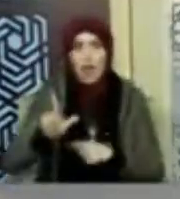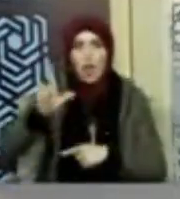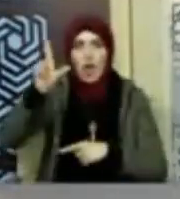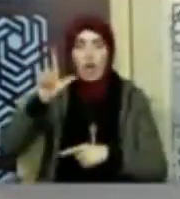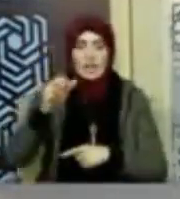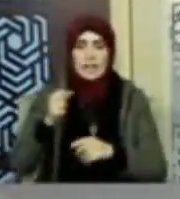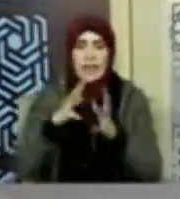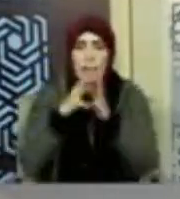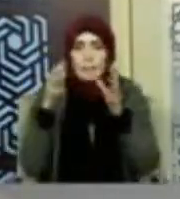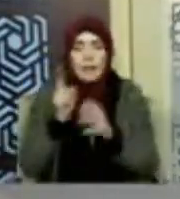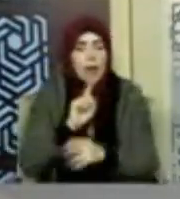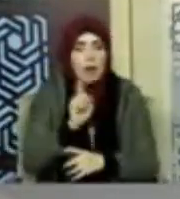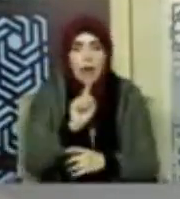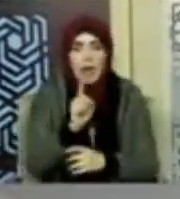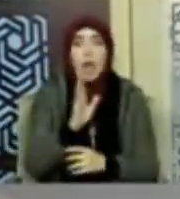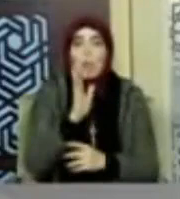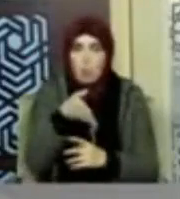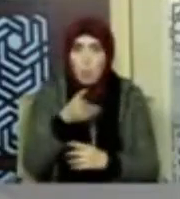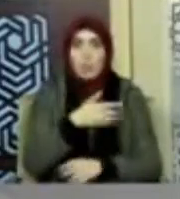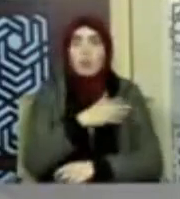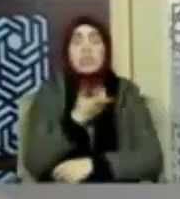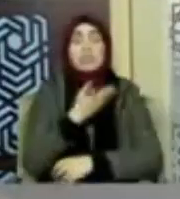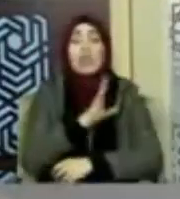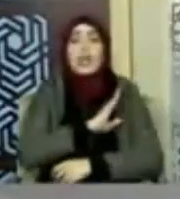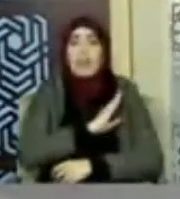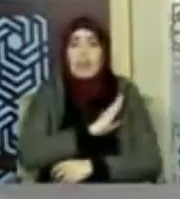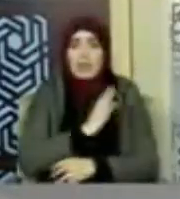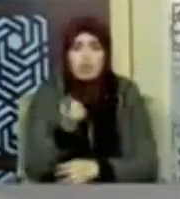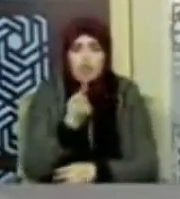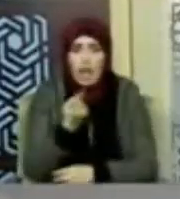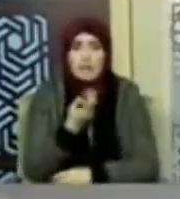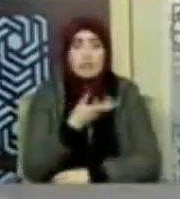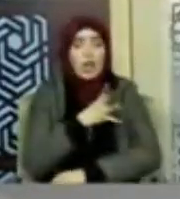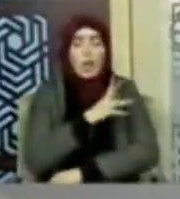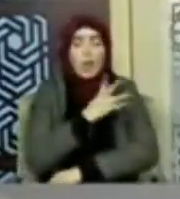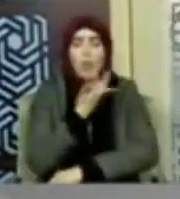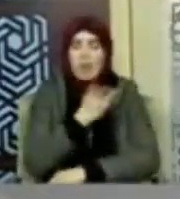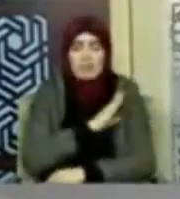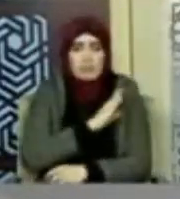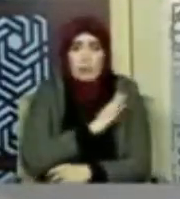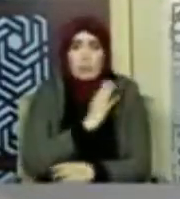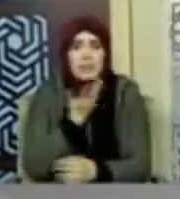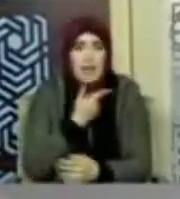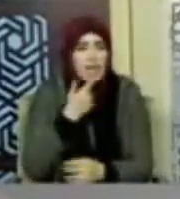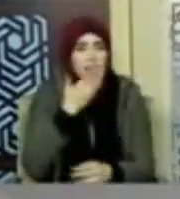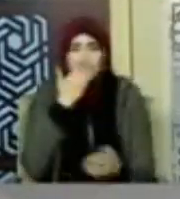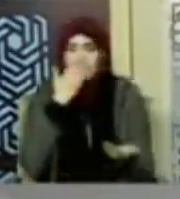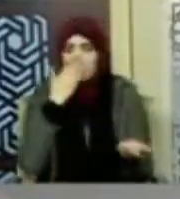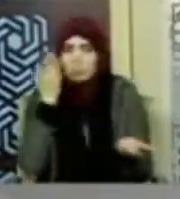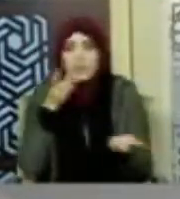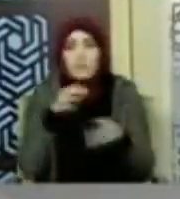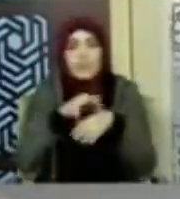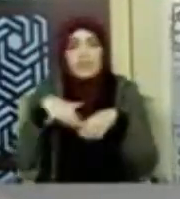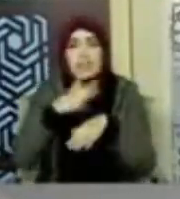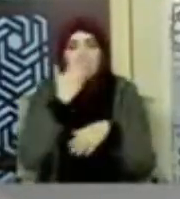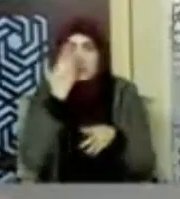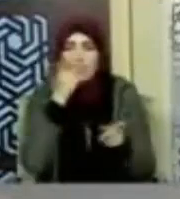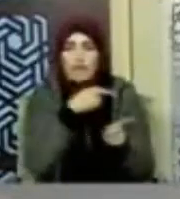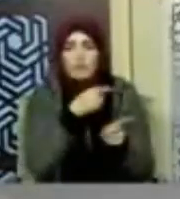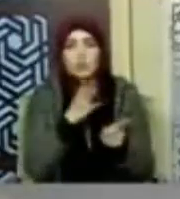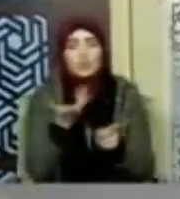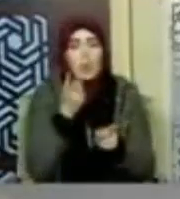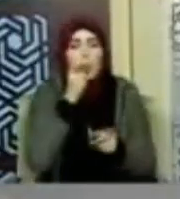قد تكون عزيمة الجندي الذي لا يعرفه أحد، جندي من عامة الناس ومن أقاصي